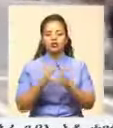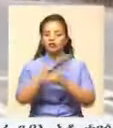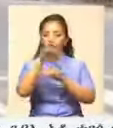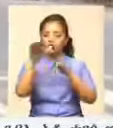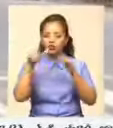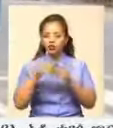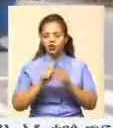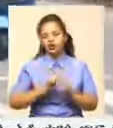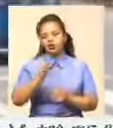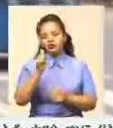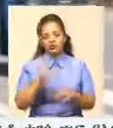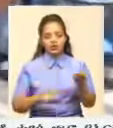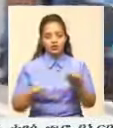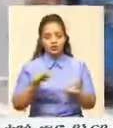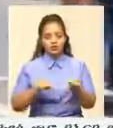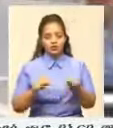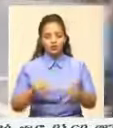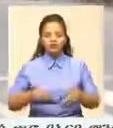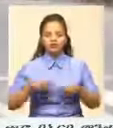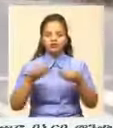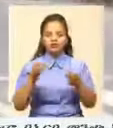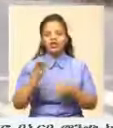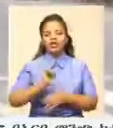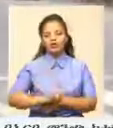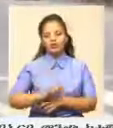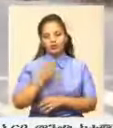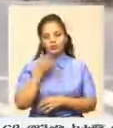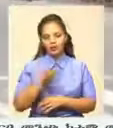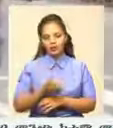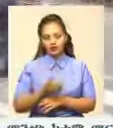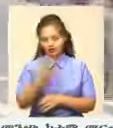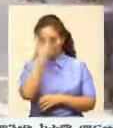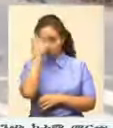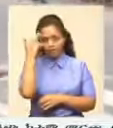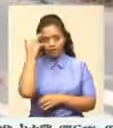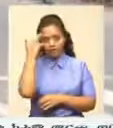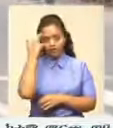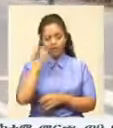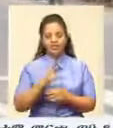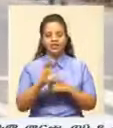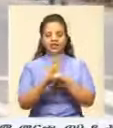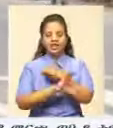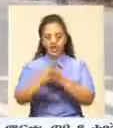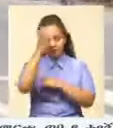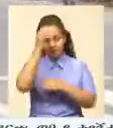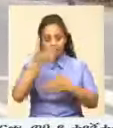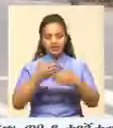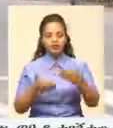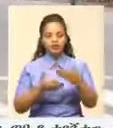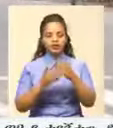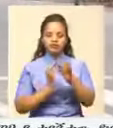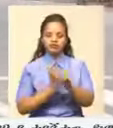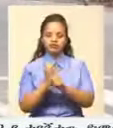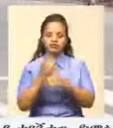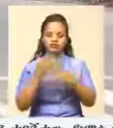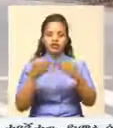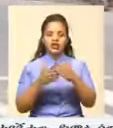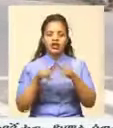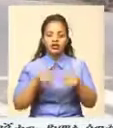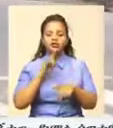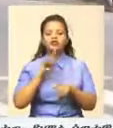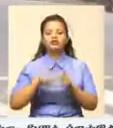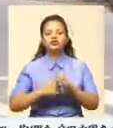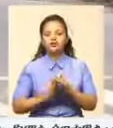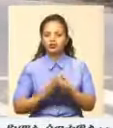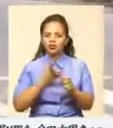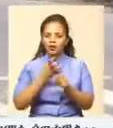ሁሉም የራሱን አስተዋጽኦ ሊያበረክት ይገባል ብለውናል ምክንያቱም የሀገረ መንግስት ግንባታ ዲሞክራሲ ግንባታ ከዚህ ነው